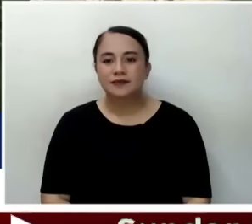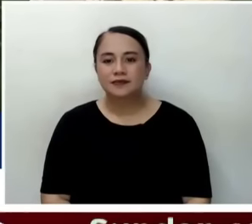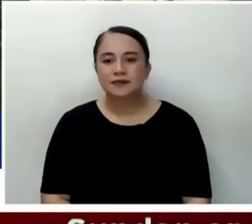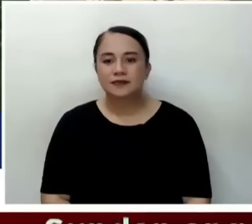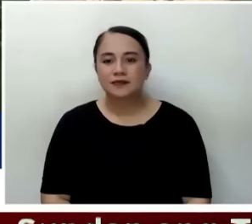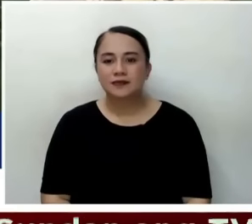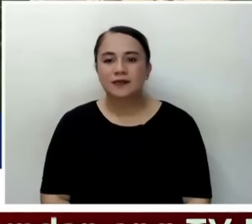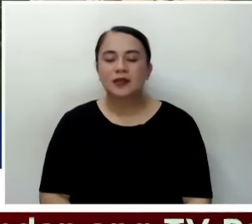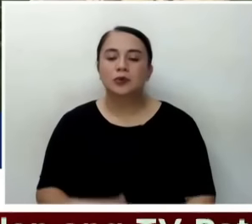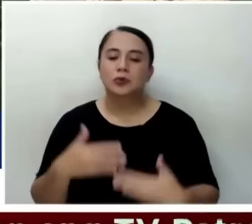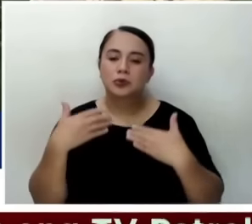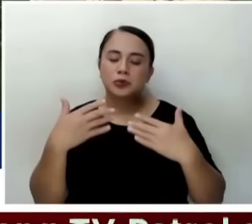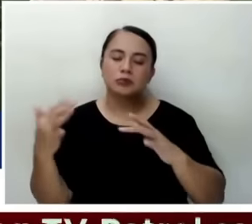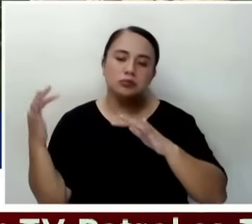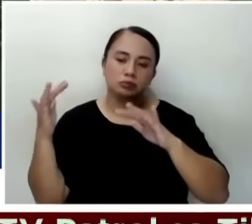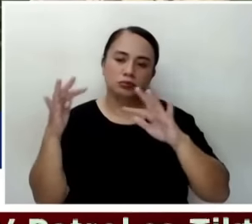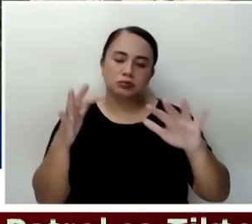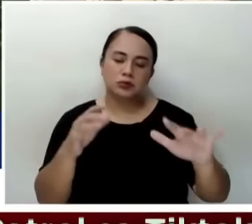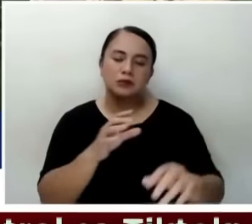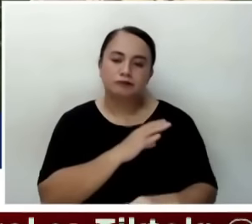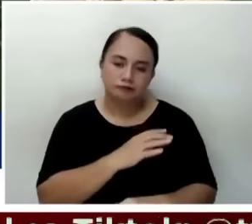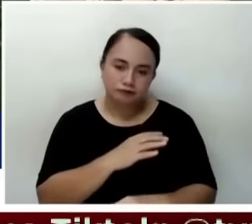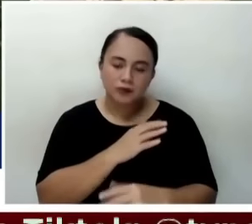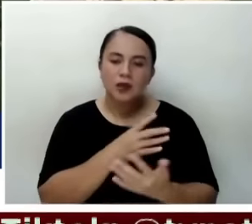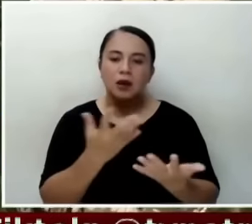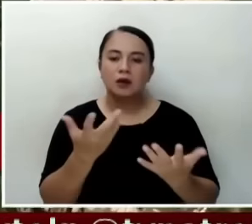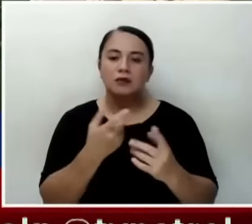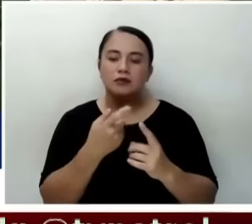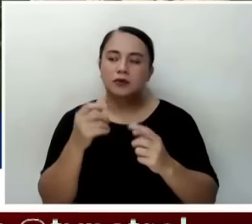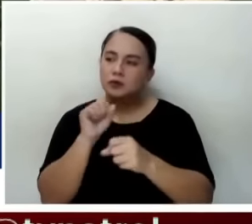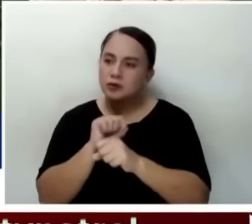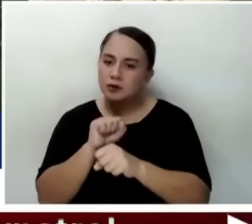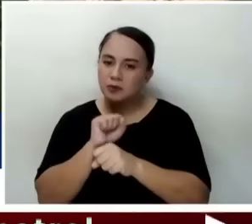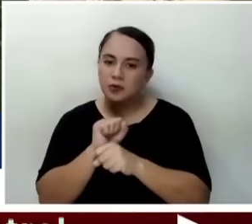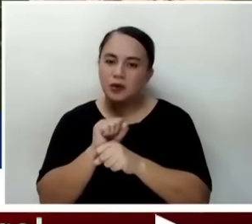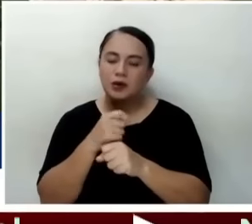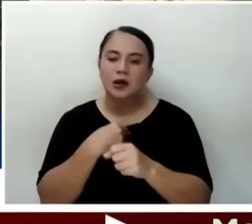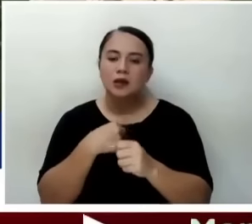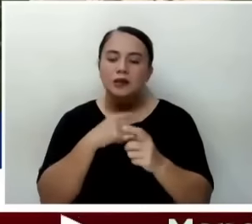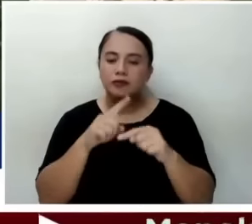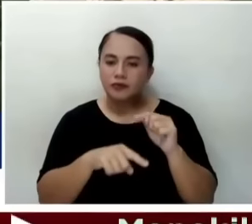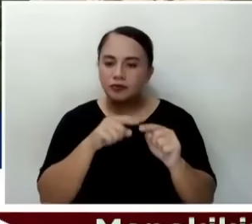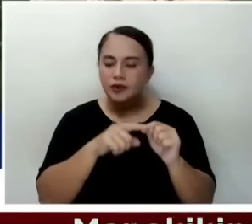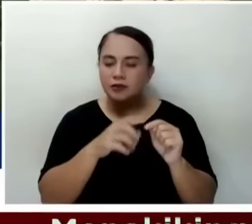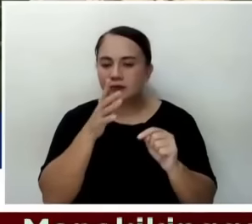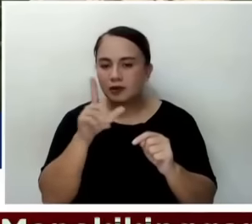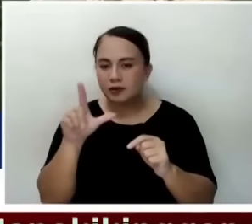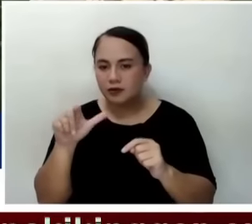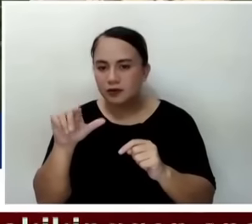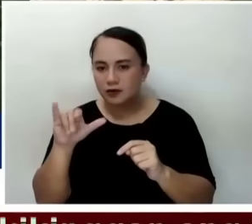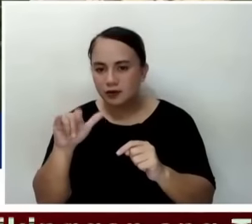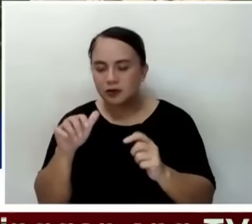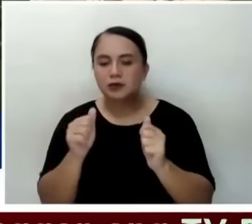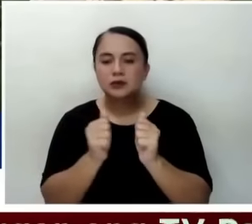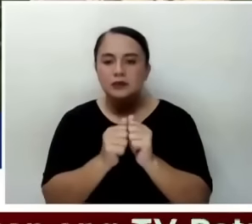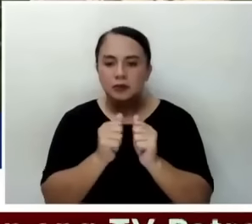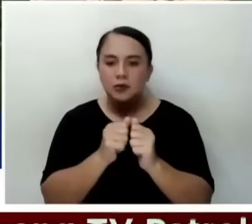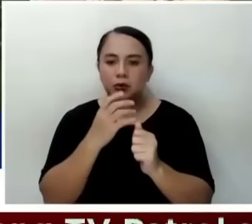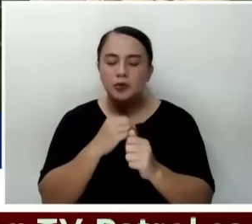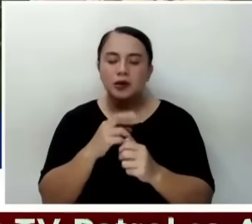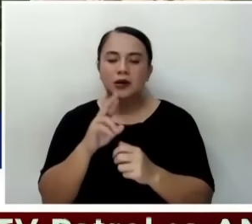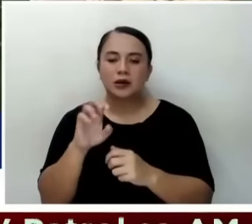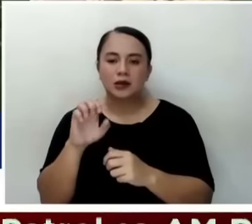Gretchen, tuloy ang dagsa ng mga nakikiramay mula sa mga nakatrabaho, nakasama at naging kaibigan ni Mother Lily. Kabilang rito ang Regal Baby na